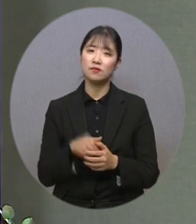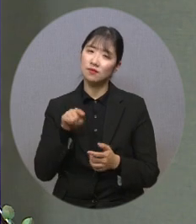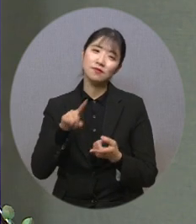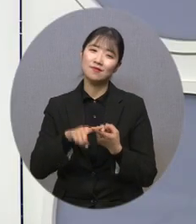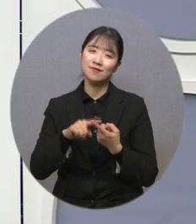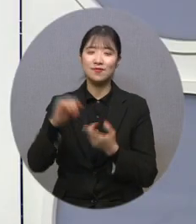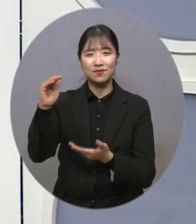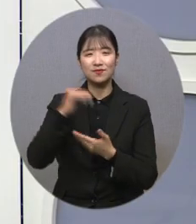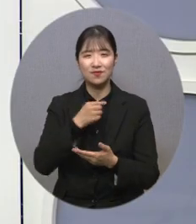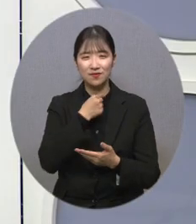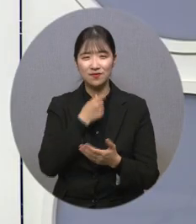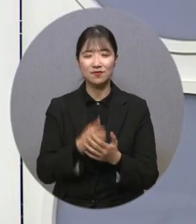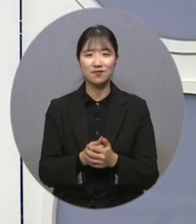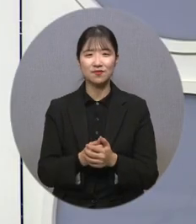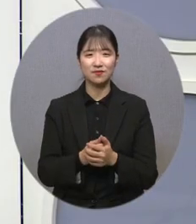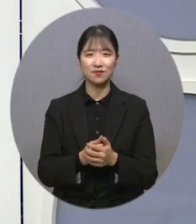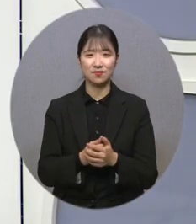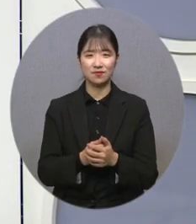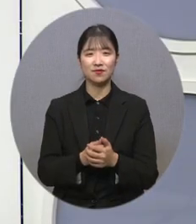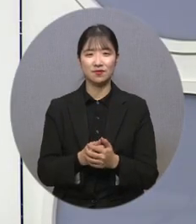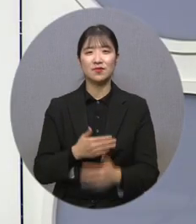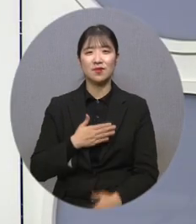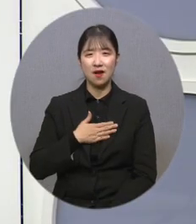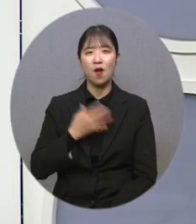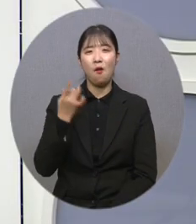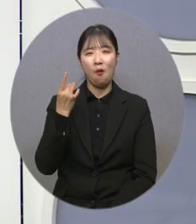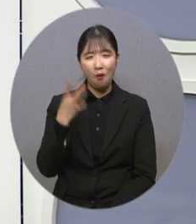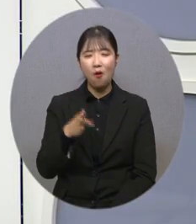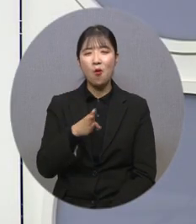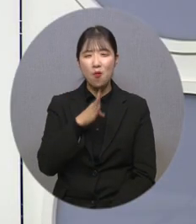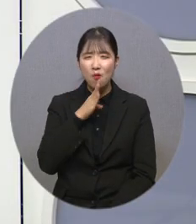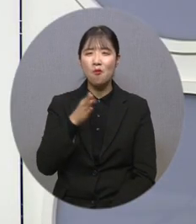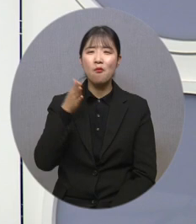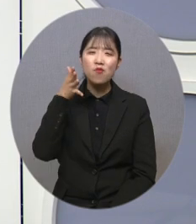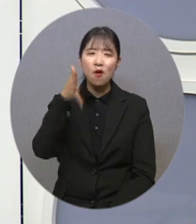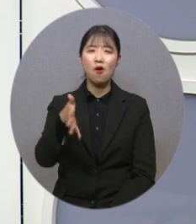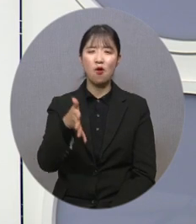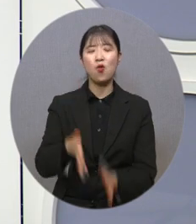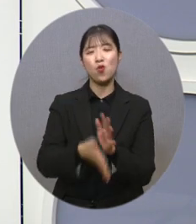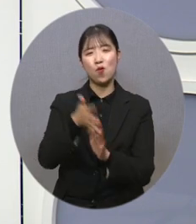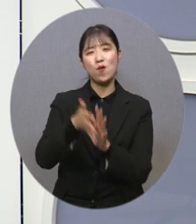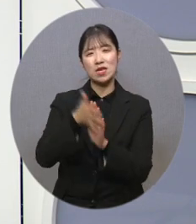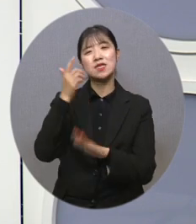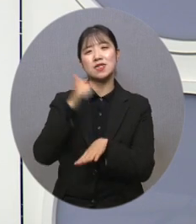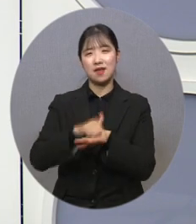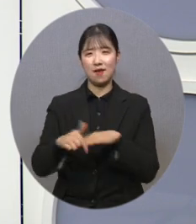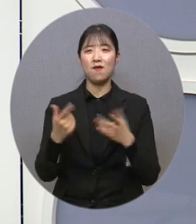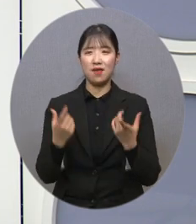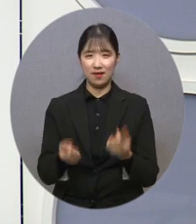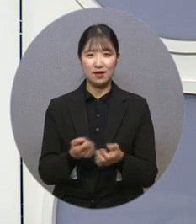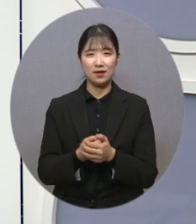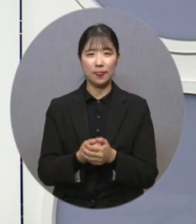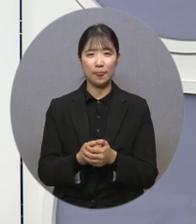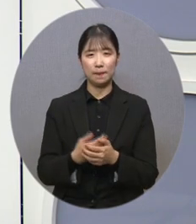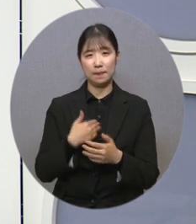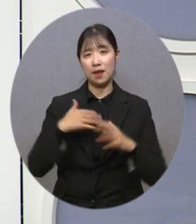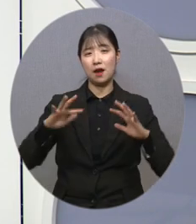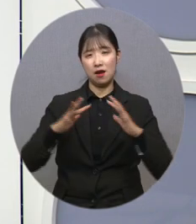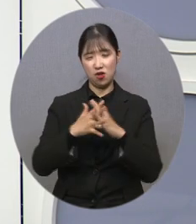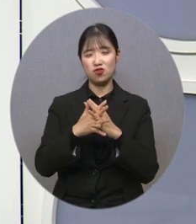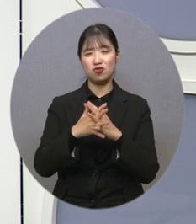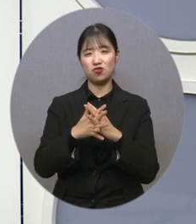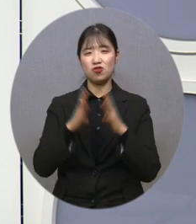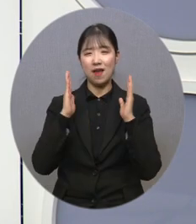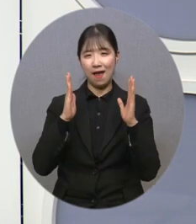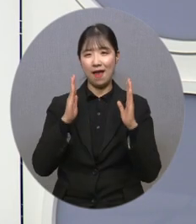듣고 싶어요. 제 원래 이제 본 전공이 도시계획입니다. 네. 사실 이제 제가 건축학과를